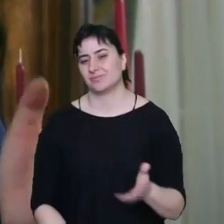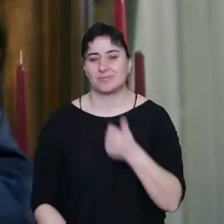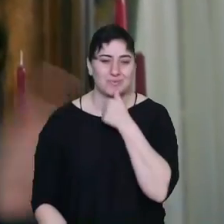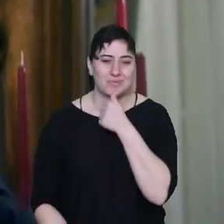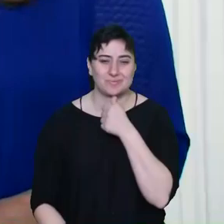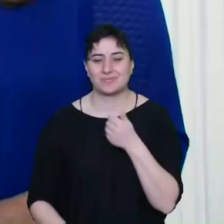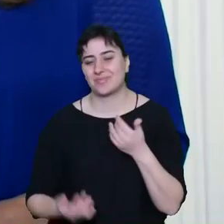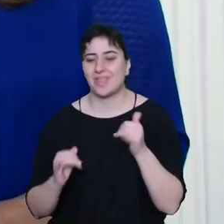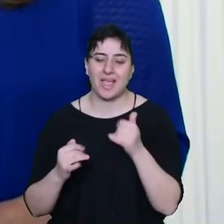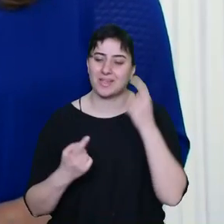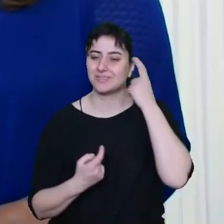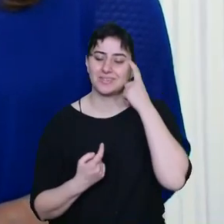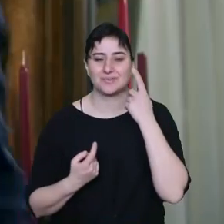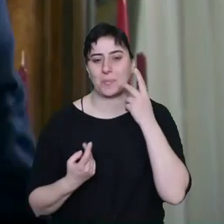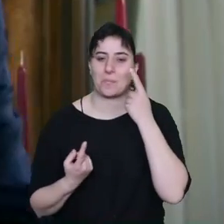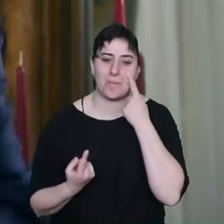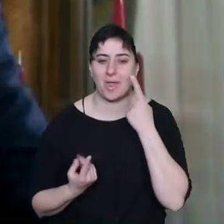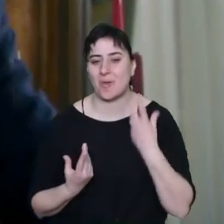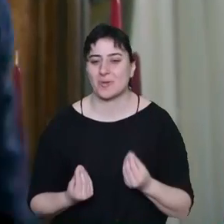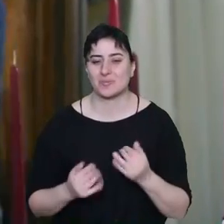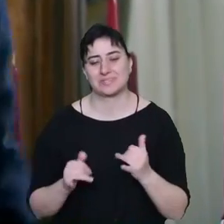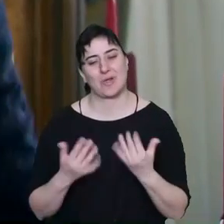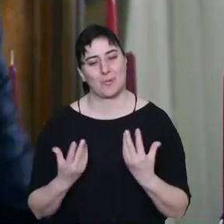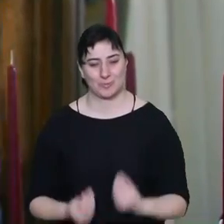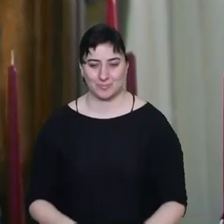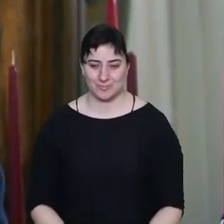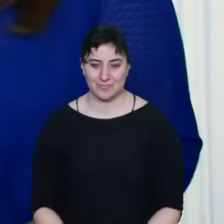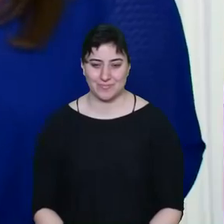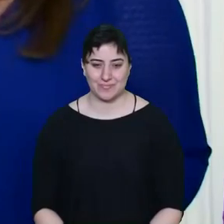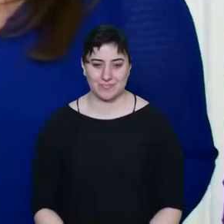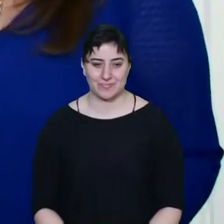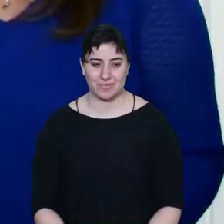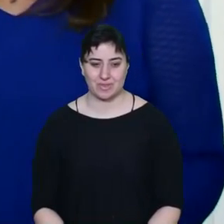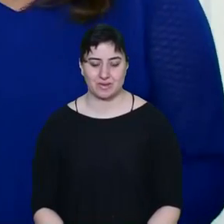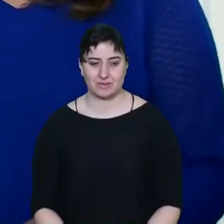bileyim, öyle işte güleriz, eğleniriz falan diye yaptım yani, o şaka olsun diye.